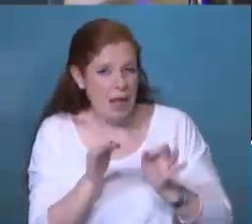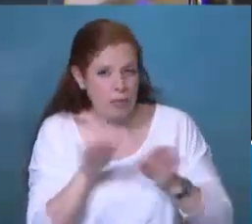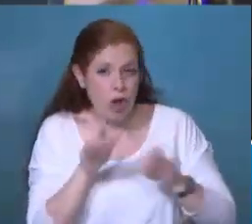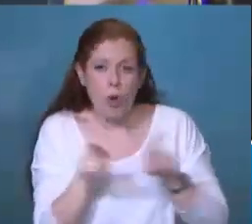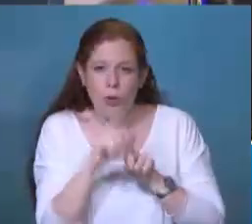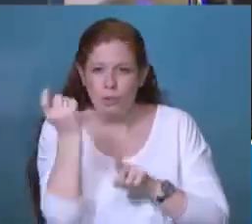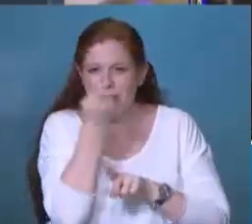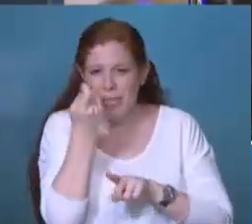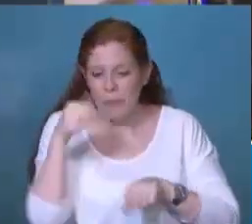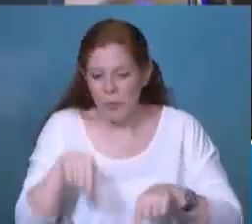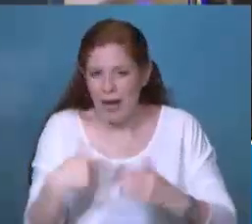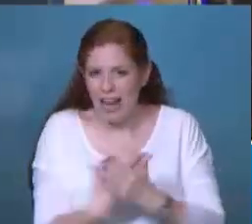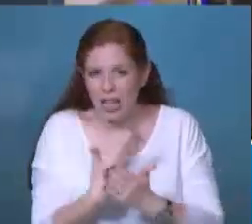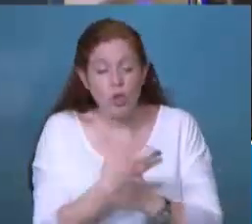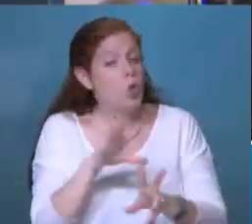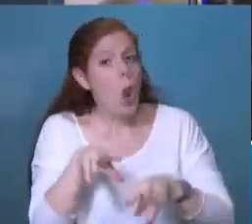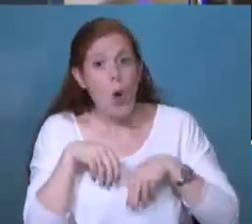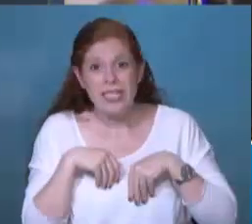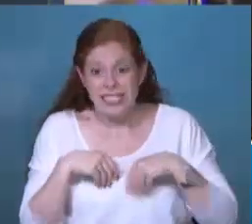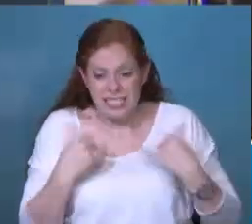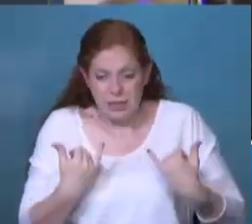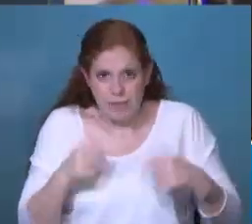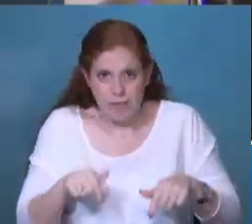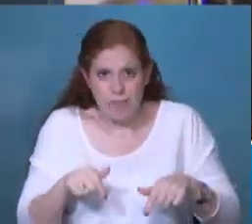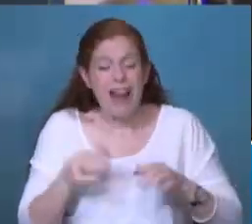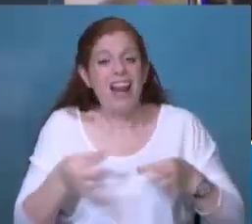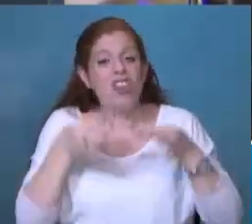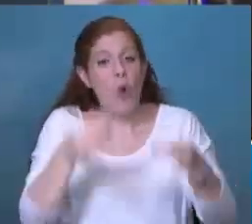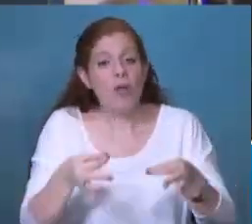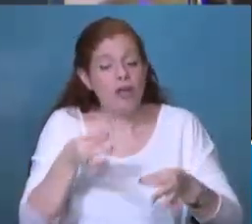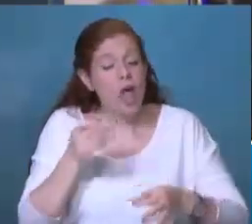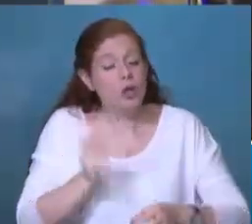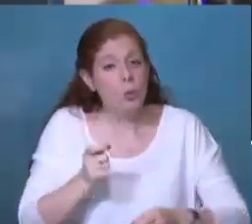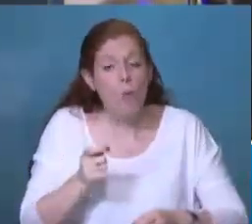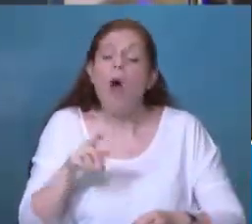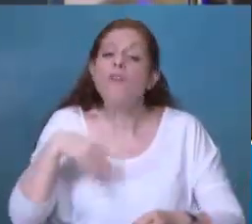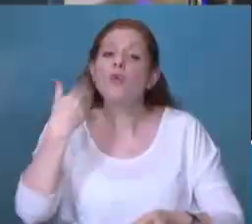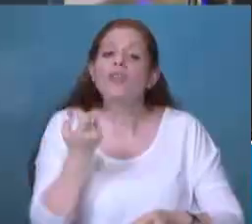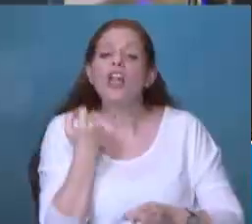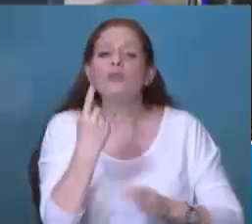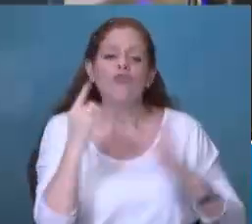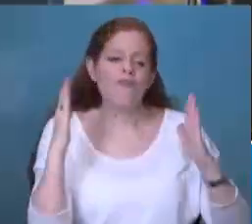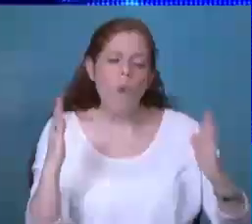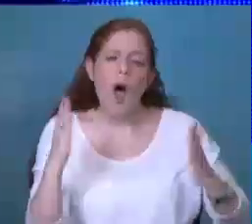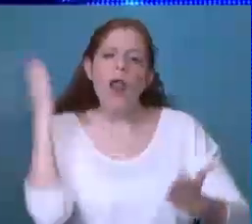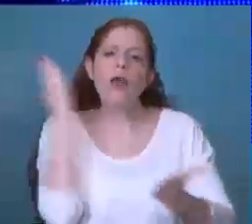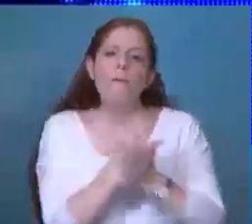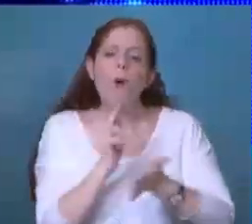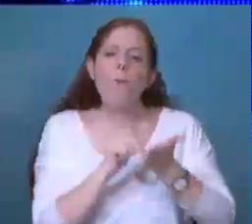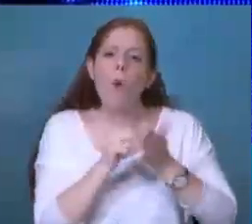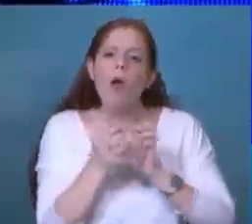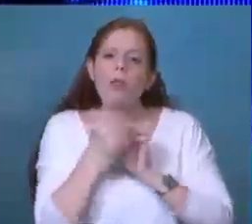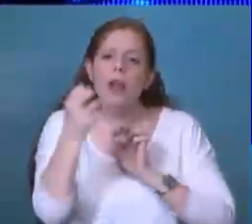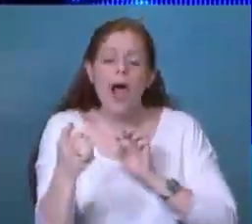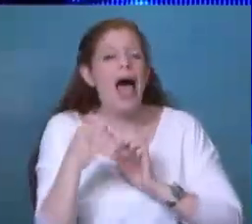בכאן חדשות, לא הסכים בשלב הזה לדחיית השימוע, והוא נותן לסנגורים כשבוע לקבוע מועד לעריכתו. אם